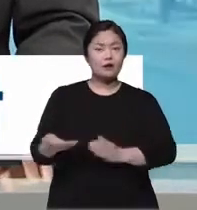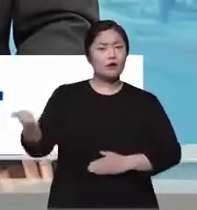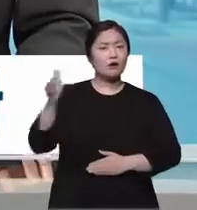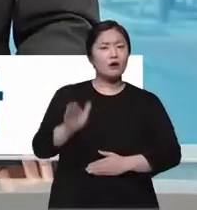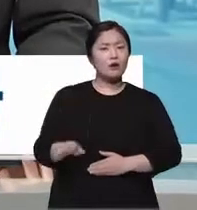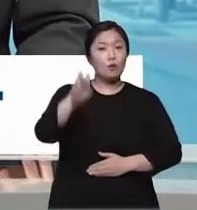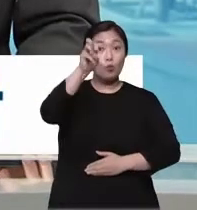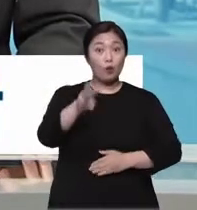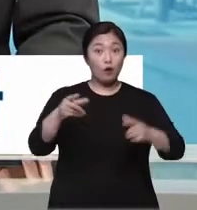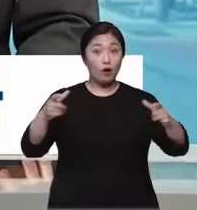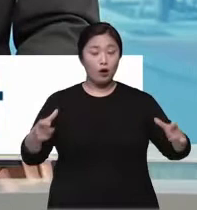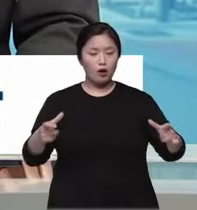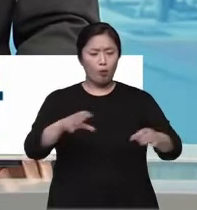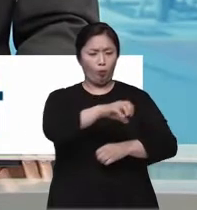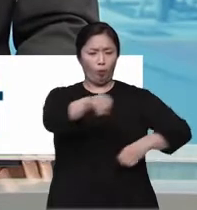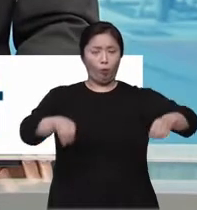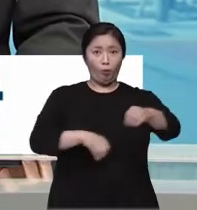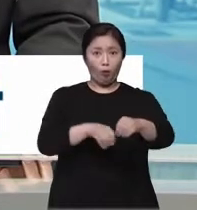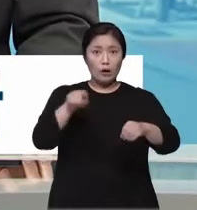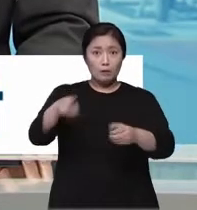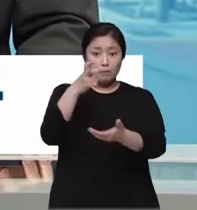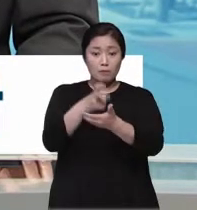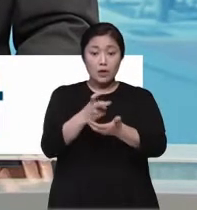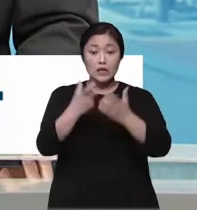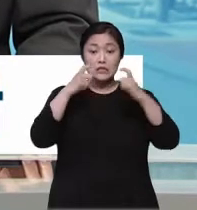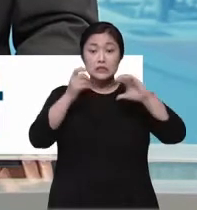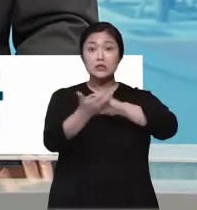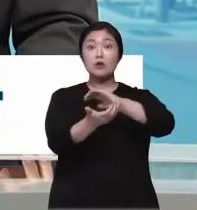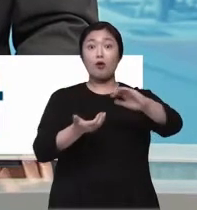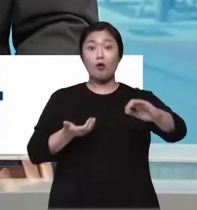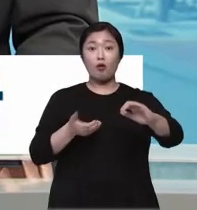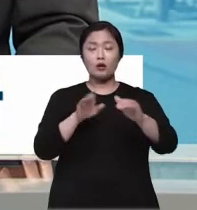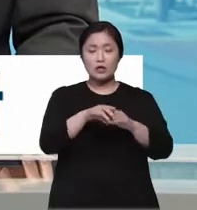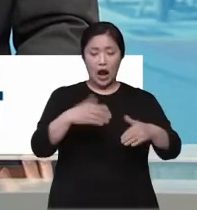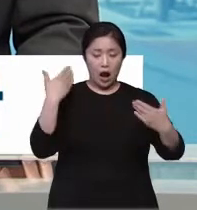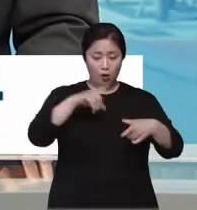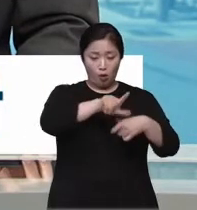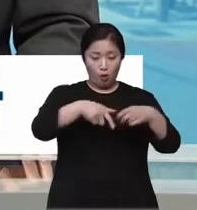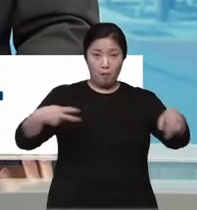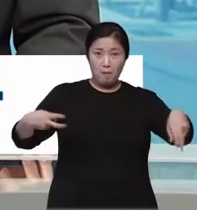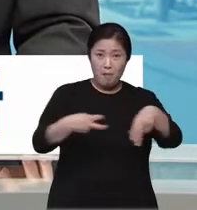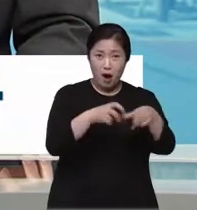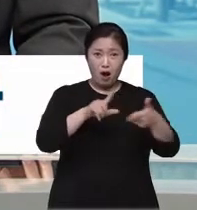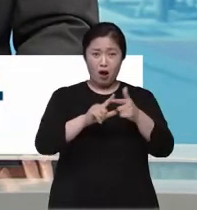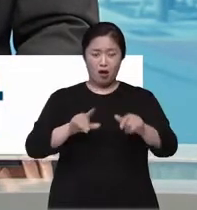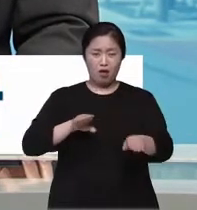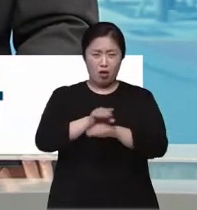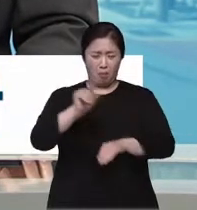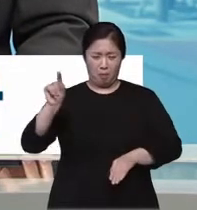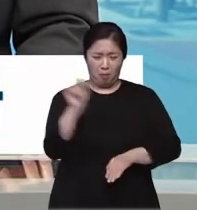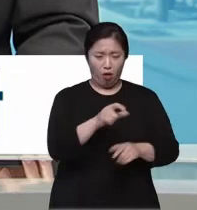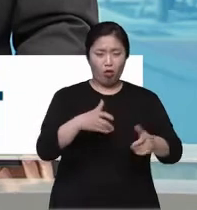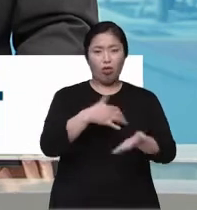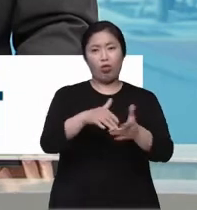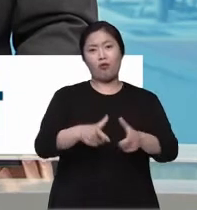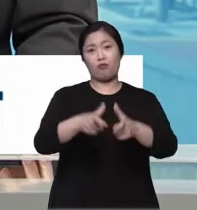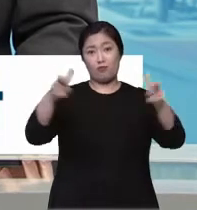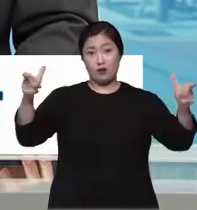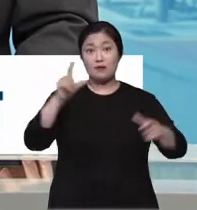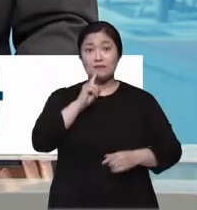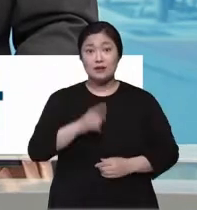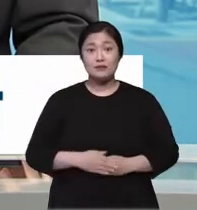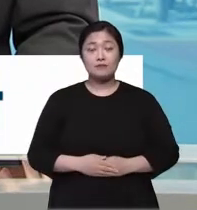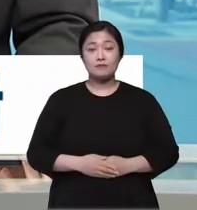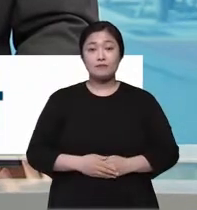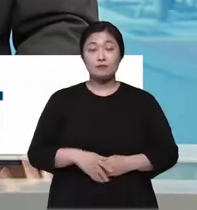하지만 광주에서는 오히려 민식이 법 시행 전보다 스쿨존 교통사고 와 과속이 증가한 것으로 나타났습니다